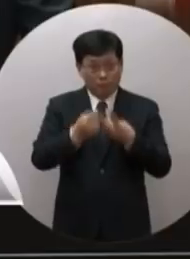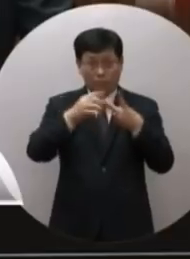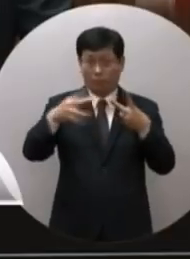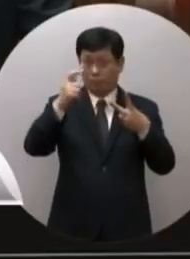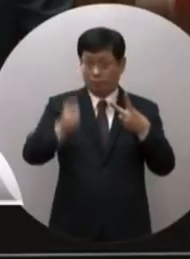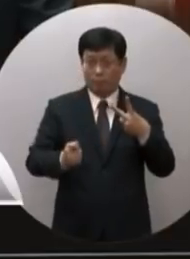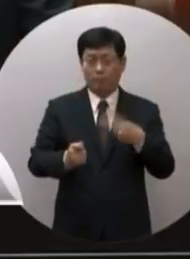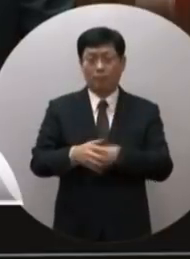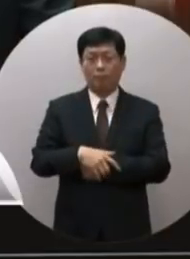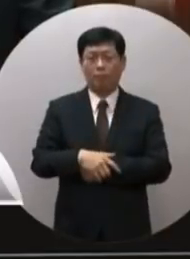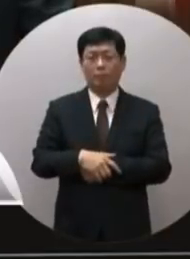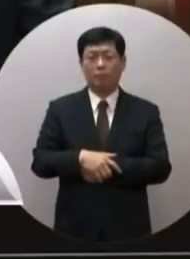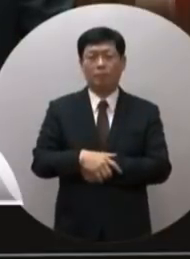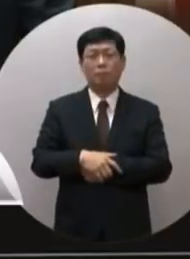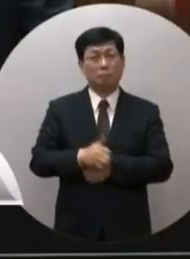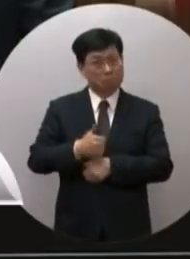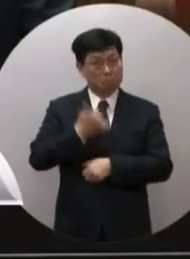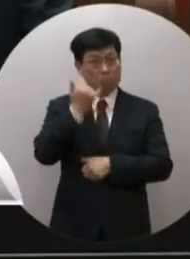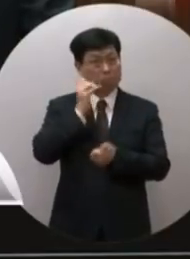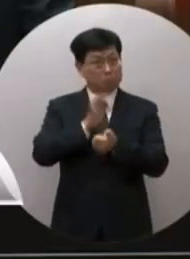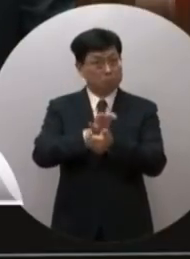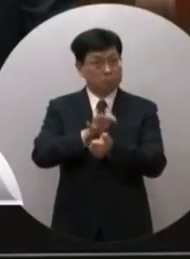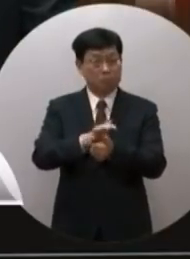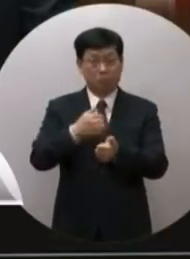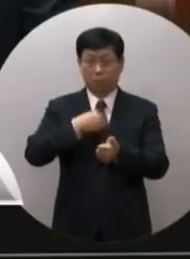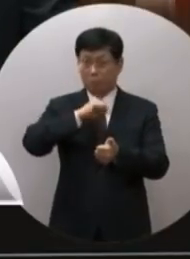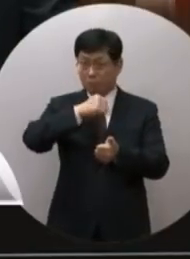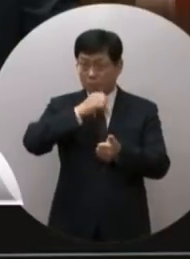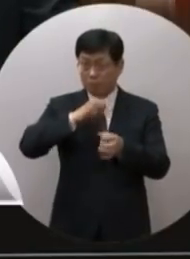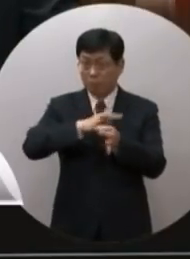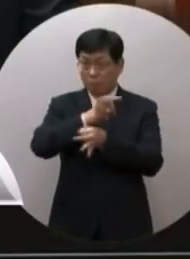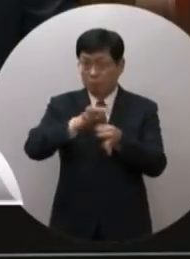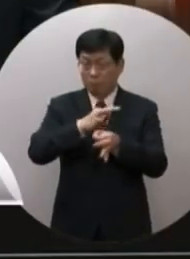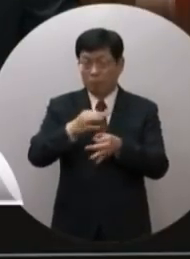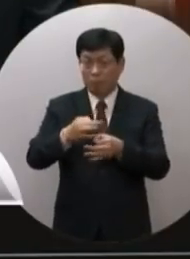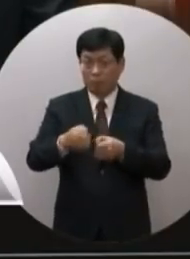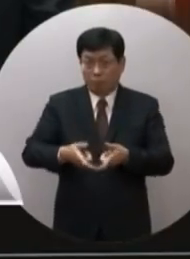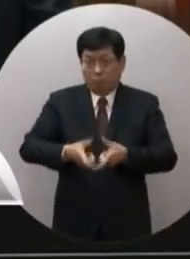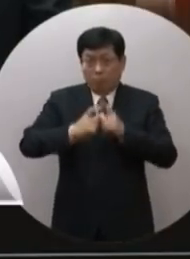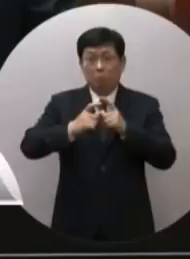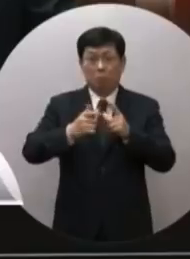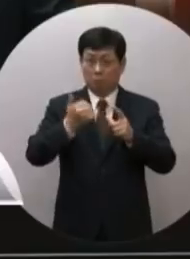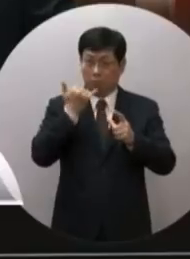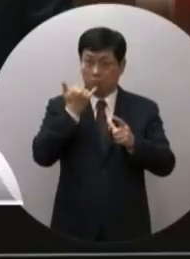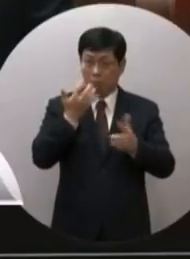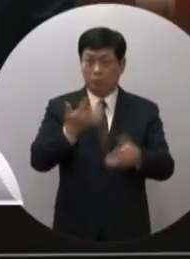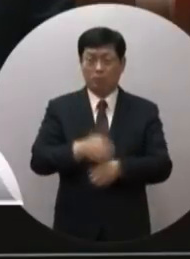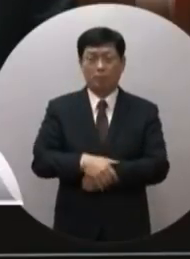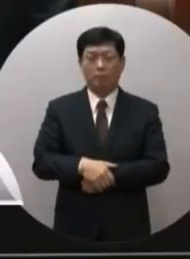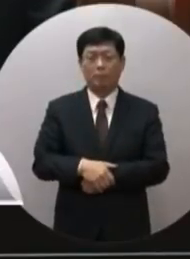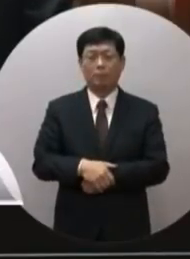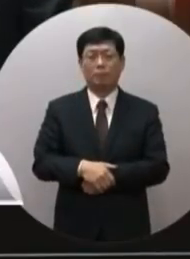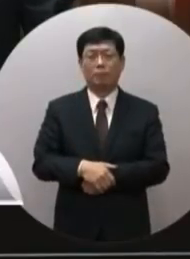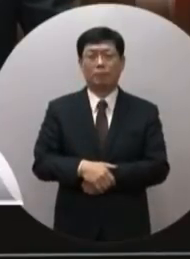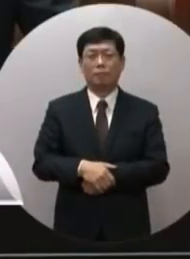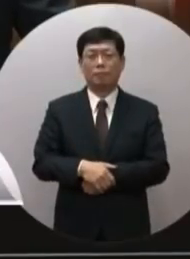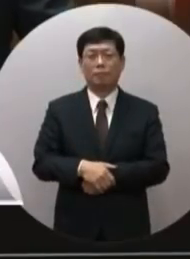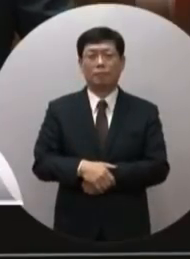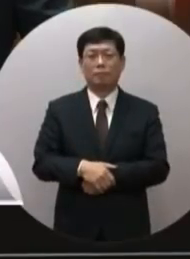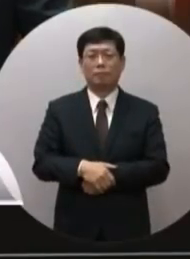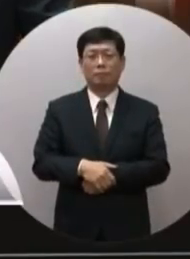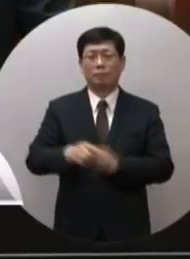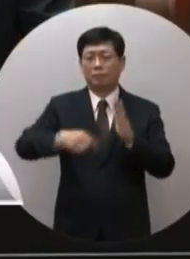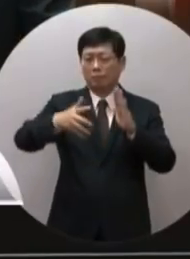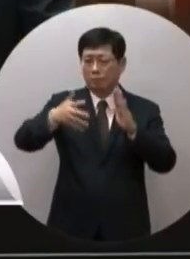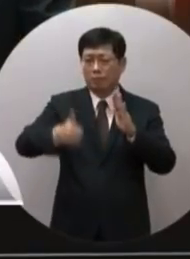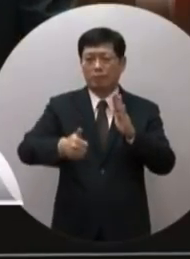二波的400亿，真的能够为台湾的经济 来做一个相当的救助吗？这个